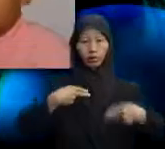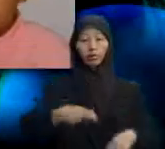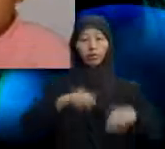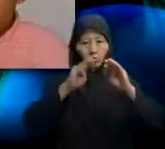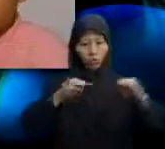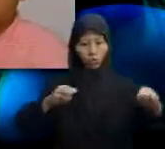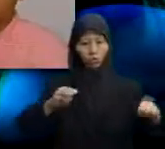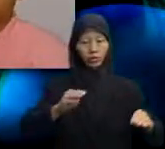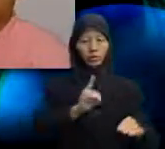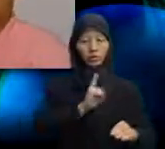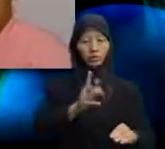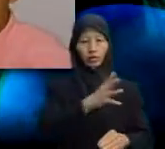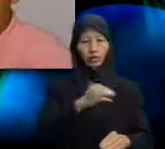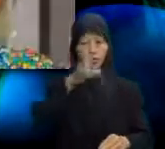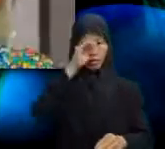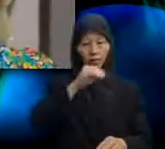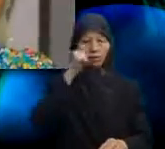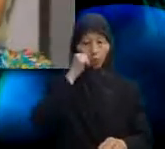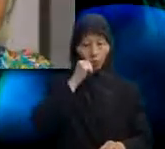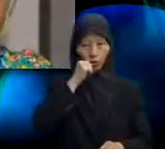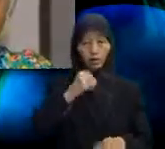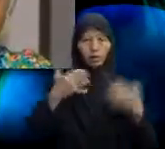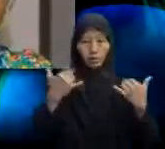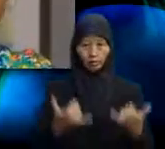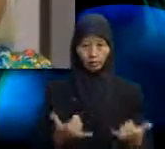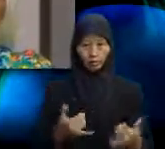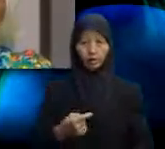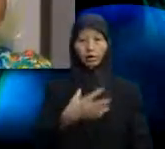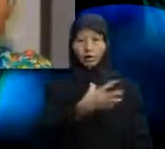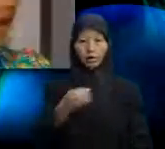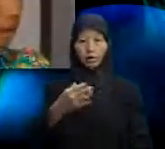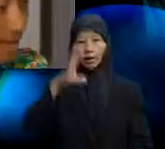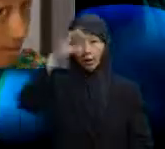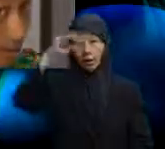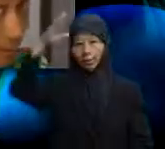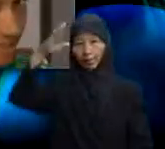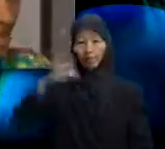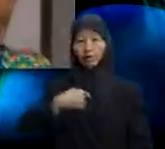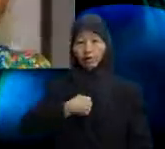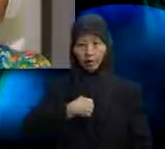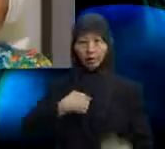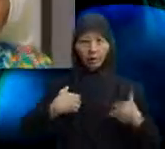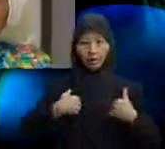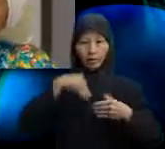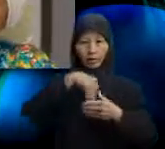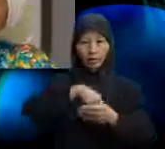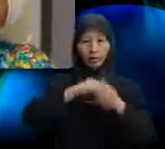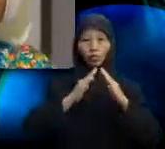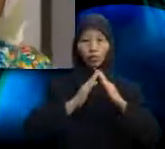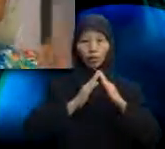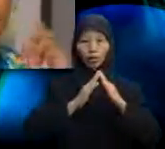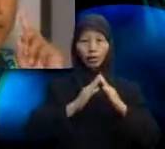seorang pelajar, muslimin dan muslimat. Ketika ini, saya dan abang saya Faisal berada di